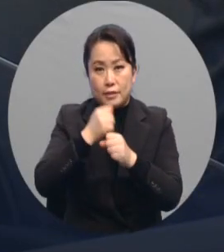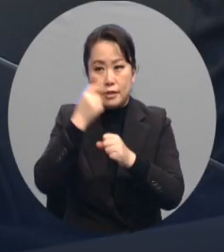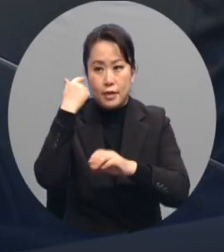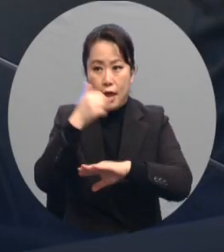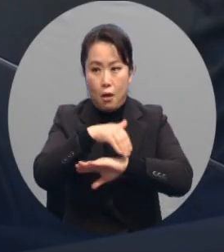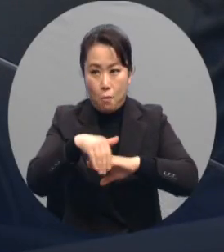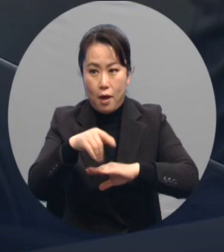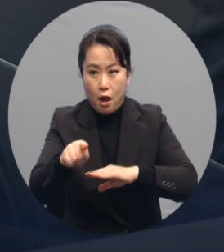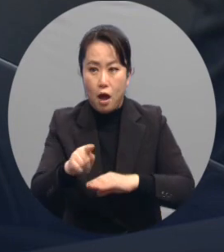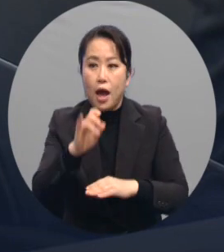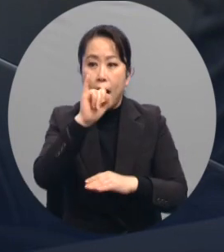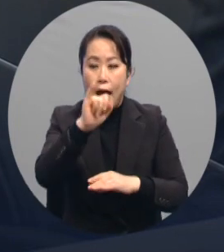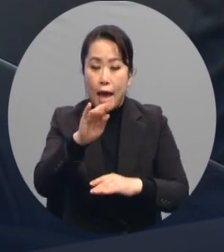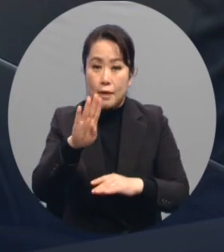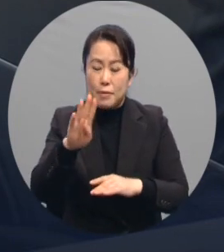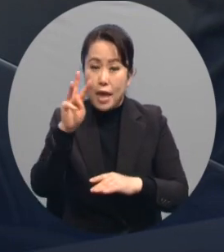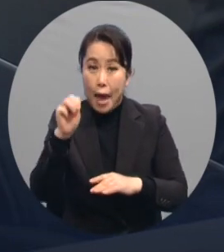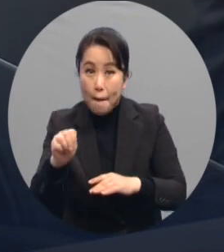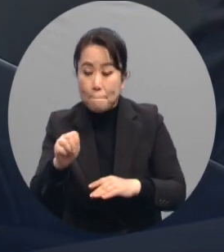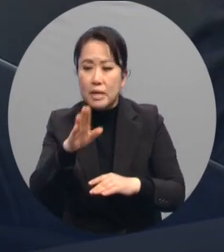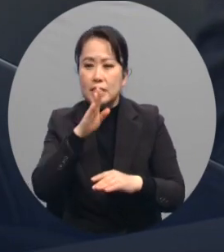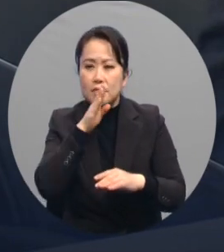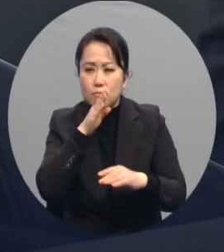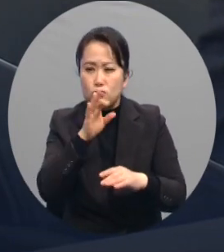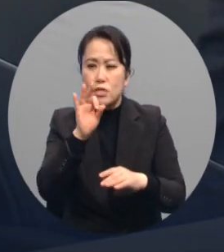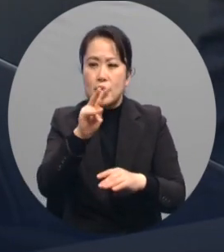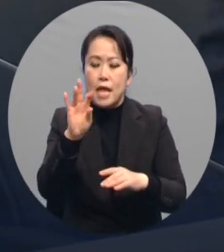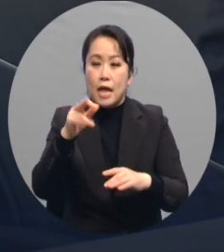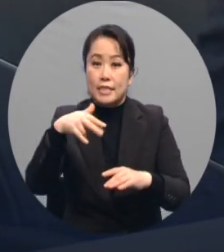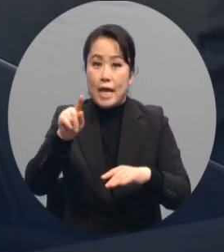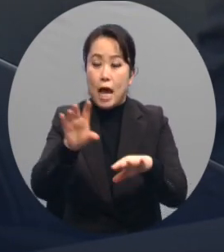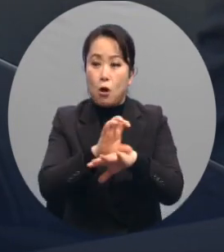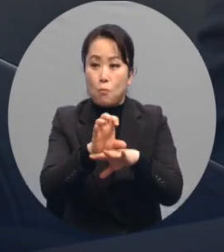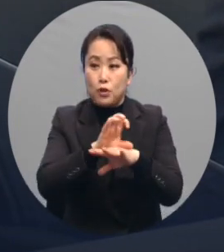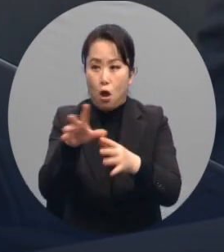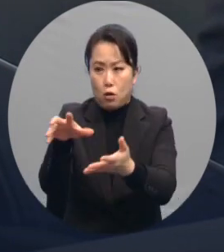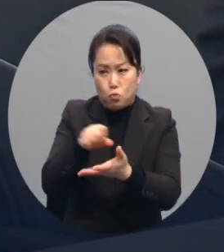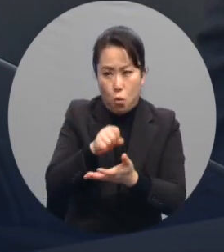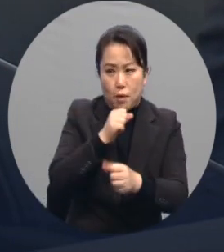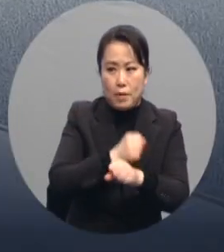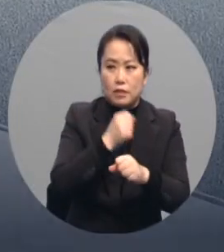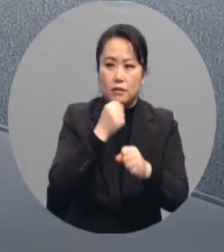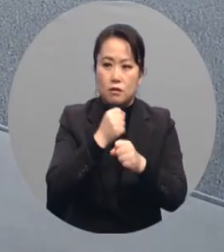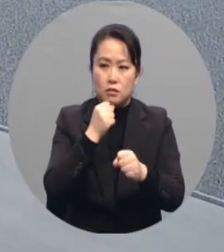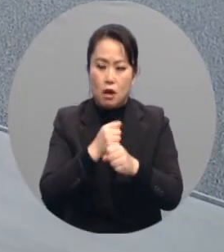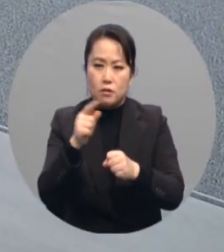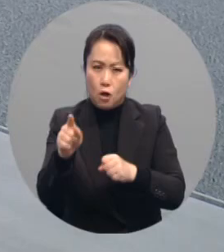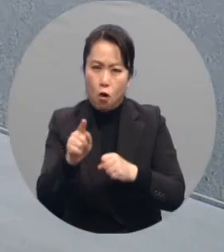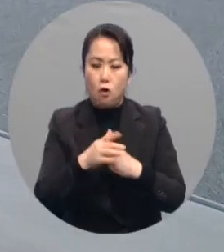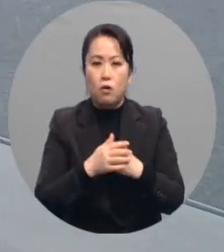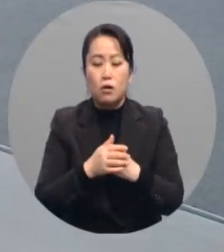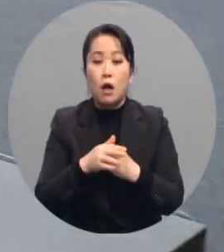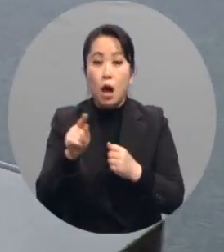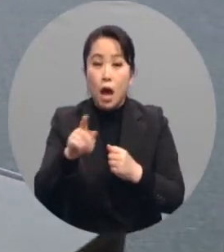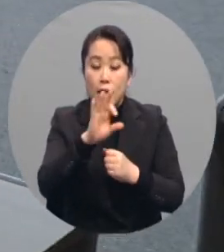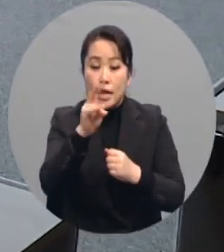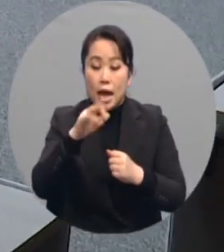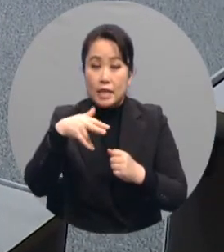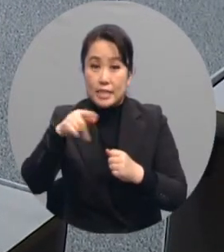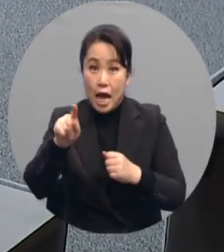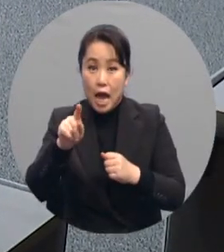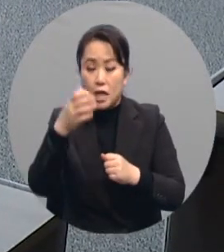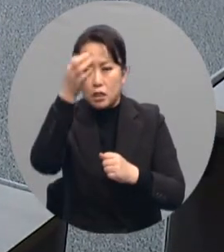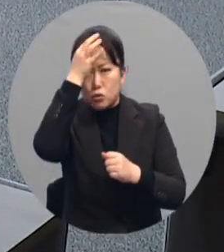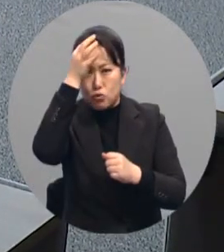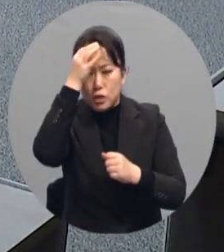도입해서 설치함으로써 명실상부한 양자 컴퓨팅 인프라를 구축하고 부산시는 양자기술이 미래